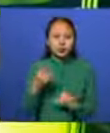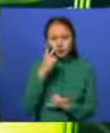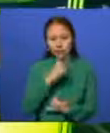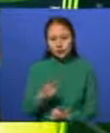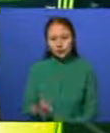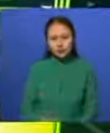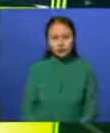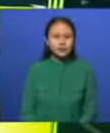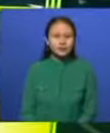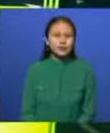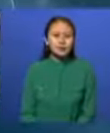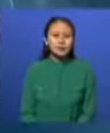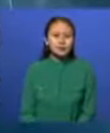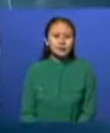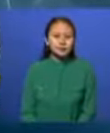көретіндеріміз.